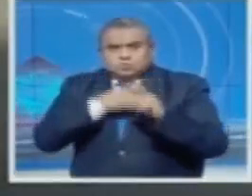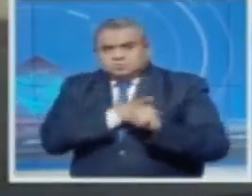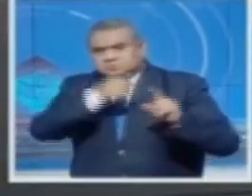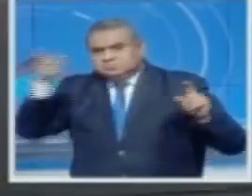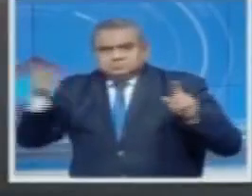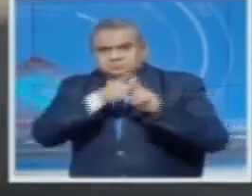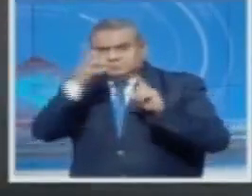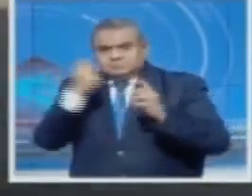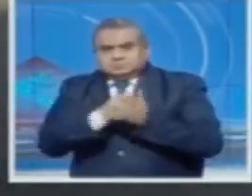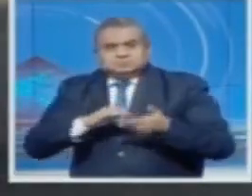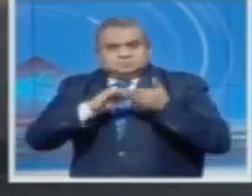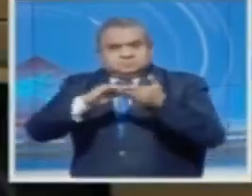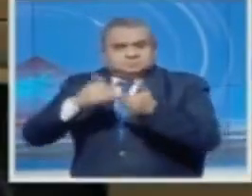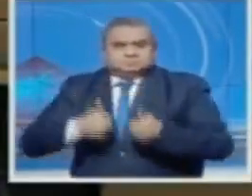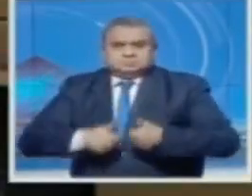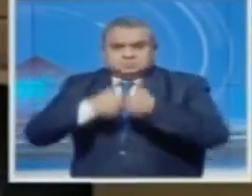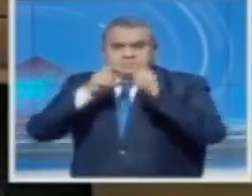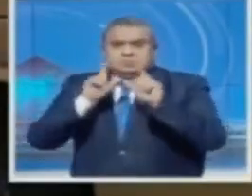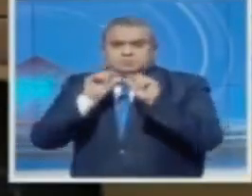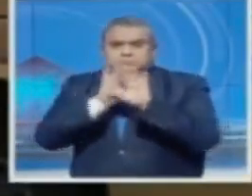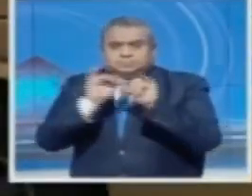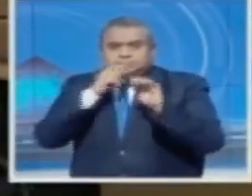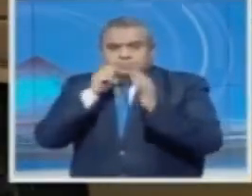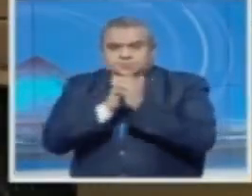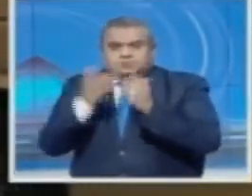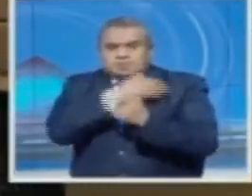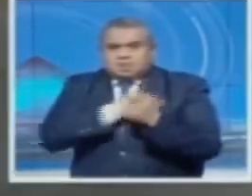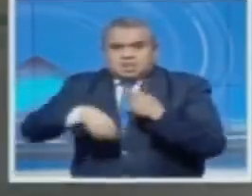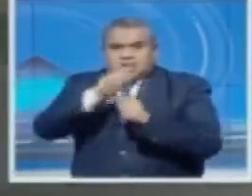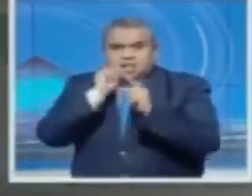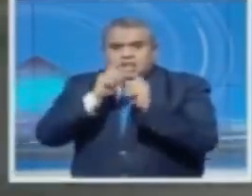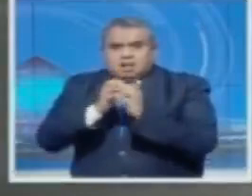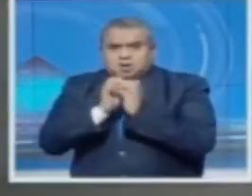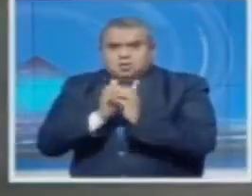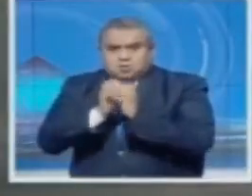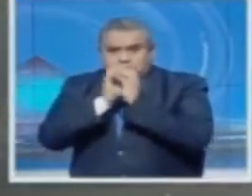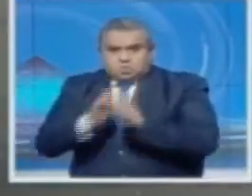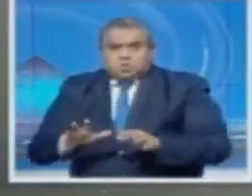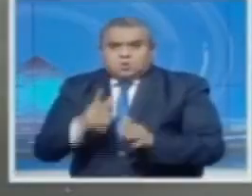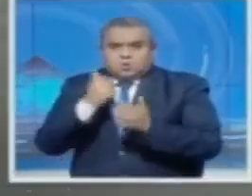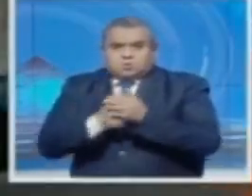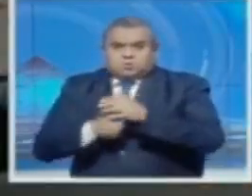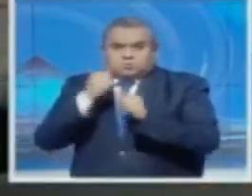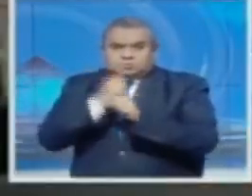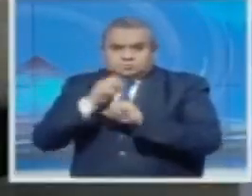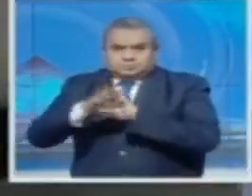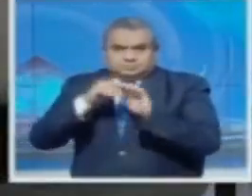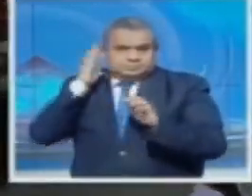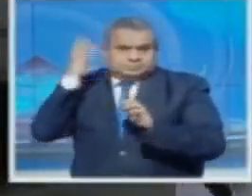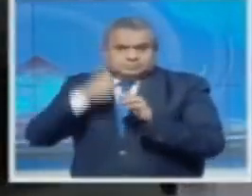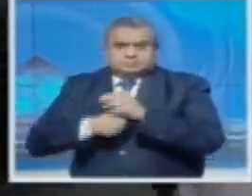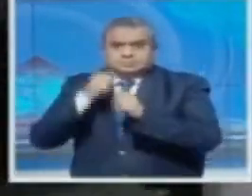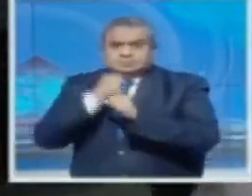ضوء الخدمات المقدمة لهم من قبل ضباط بعثة حج القرعة، خاصة ما يتعلق بتسهيل زيارتهم إلى الروضة